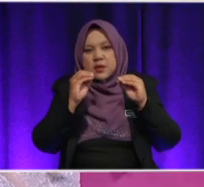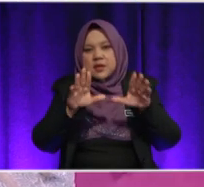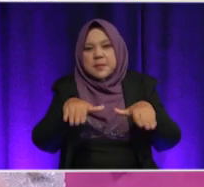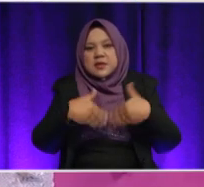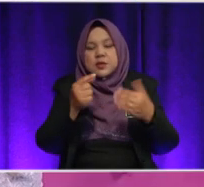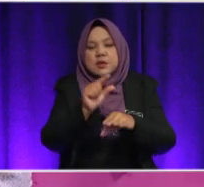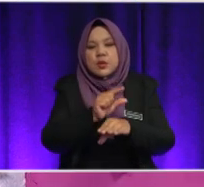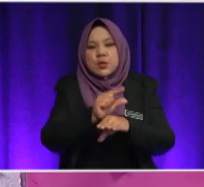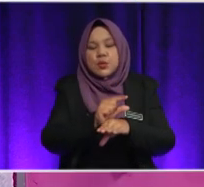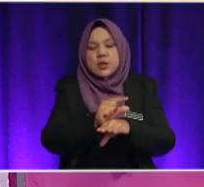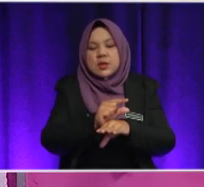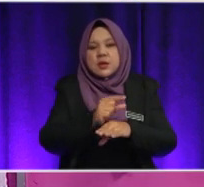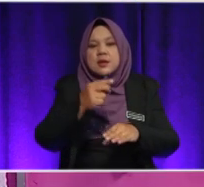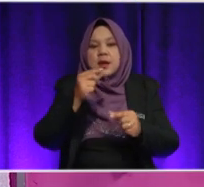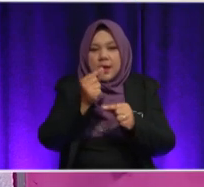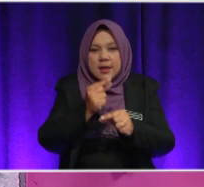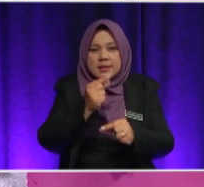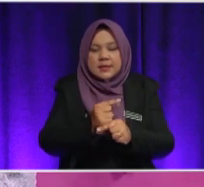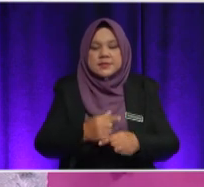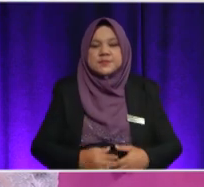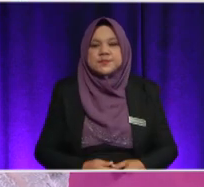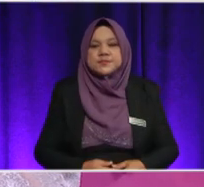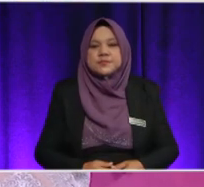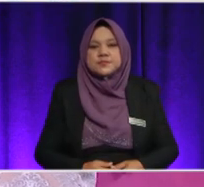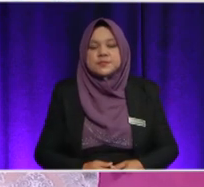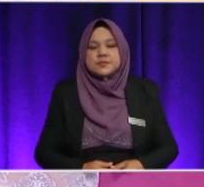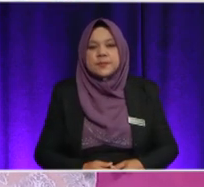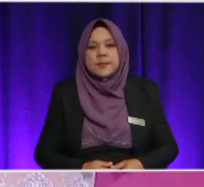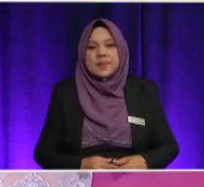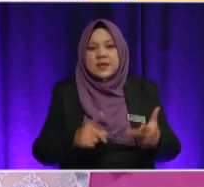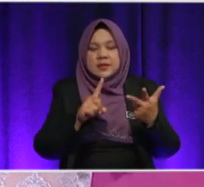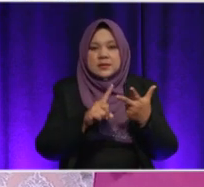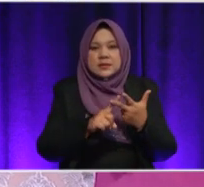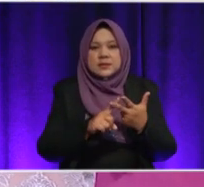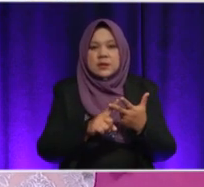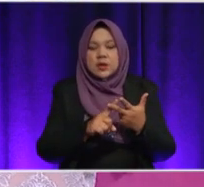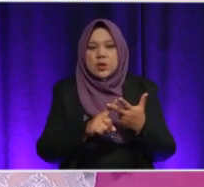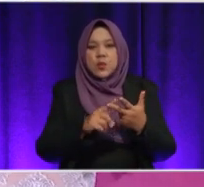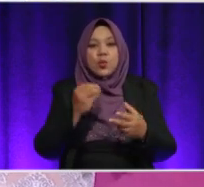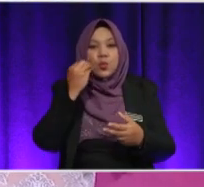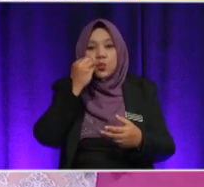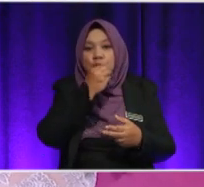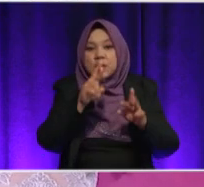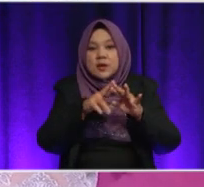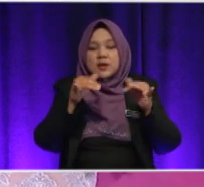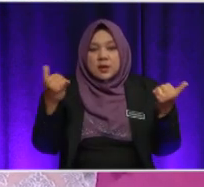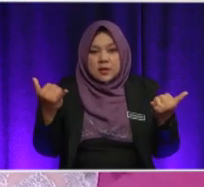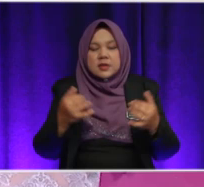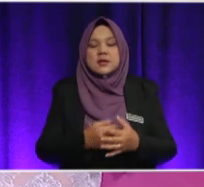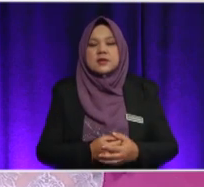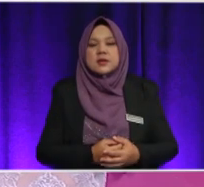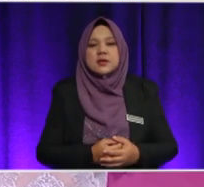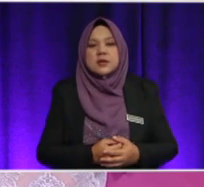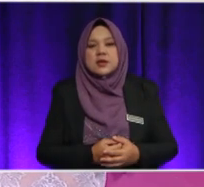hanya dalam kesehatan Oke Mari kita lihat serunya obatan tradisional pokok bunga raya pokok kebangsaan kita